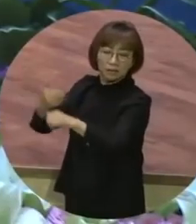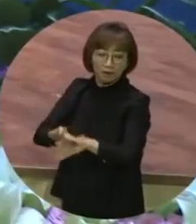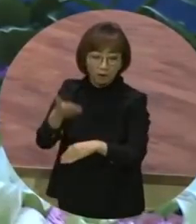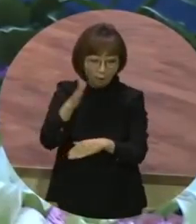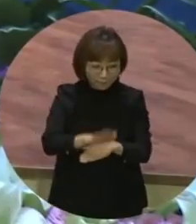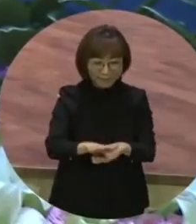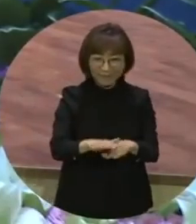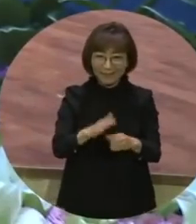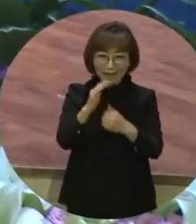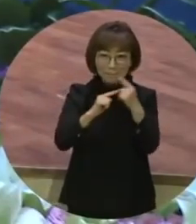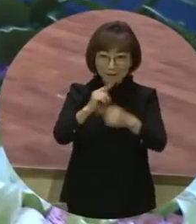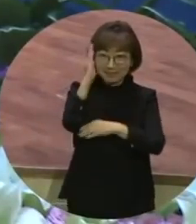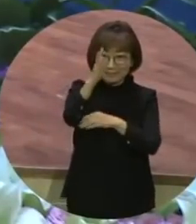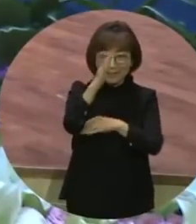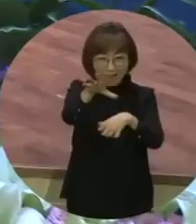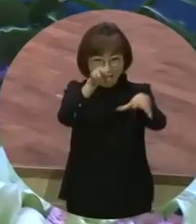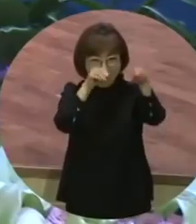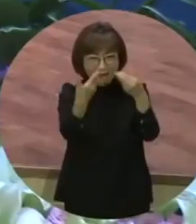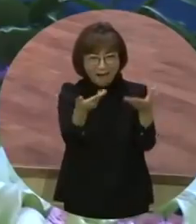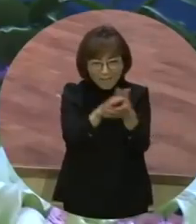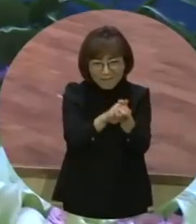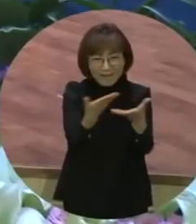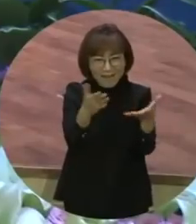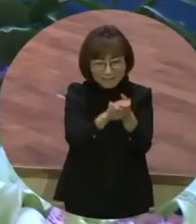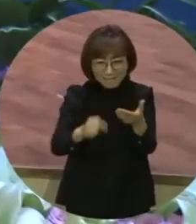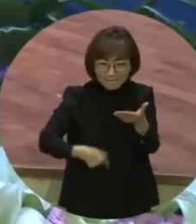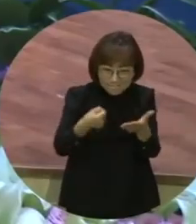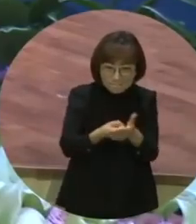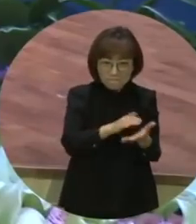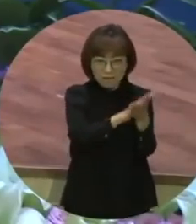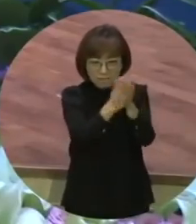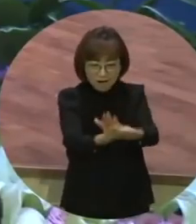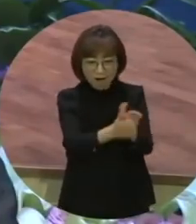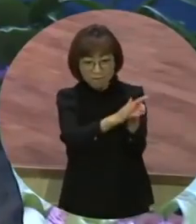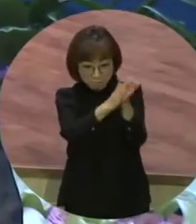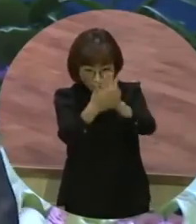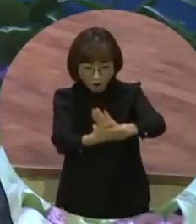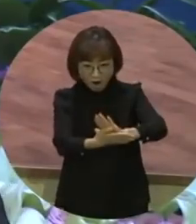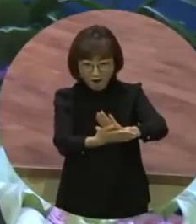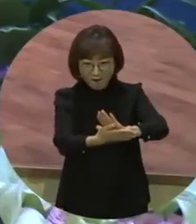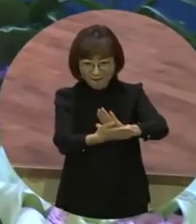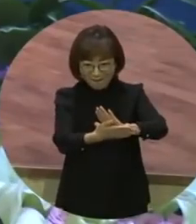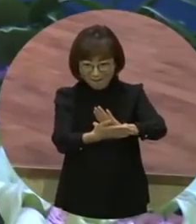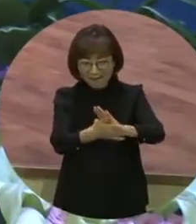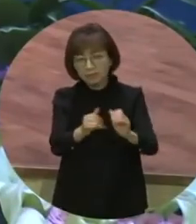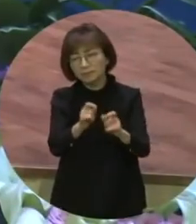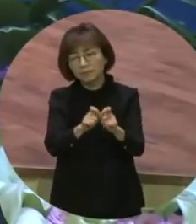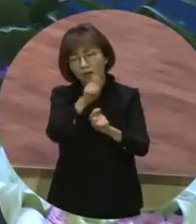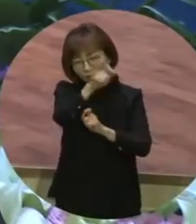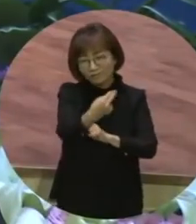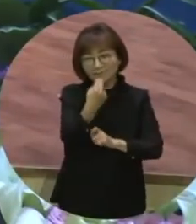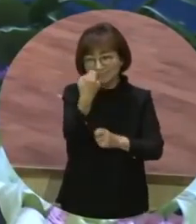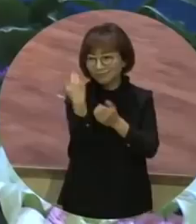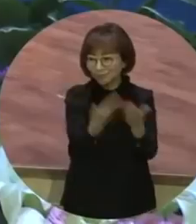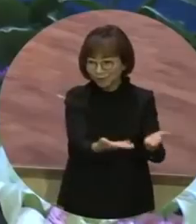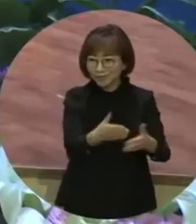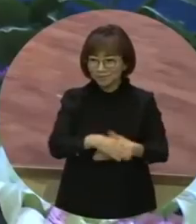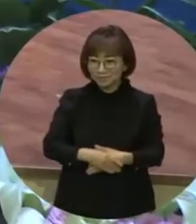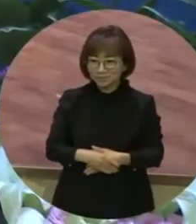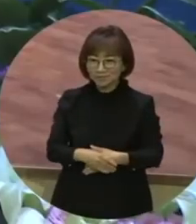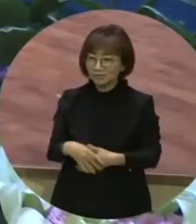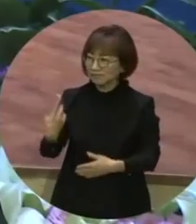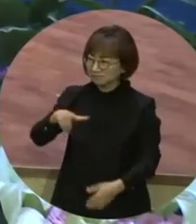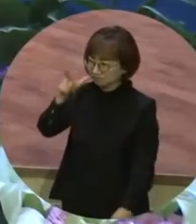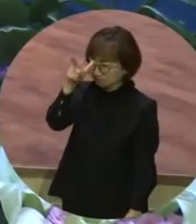갱신하고 깨닫고 결단해야지. 계속 고집 피우고 합리화하면서 그렇게 안 하면 그 사람은 구원 못 받은